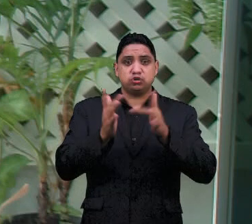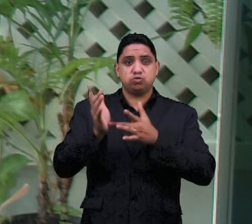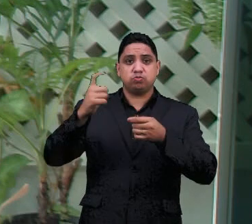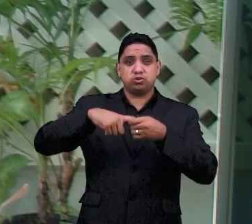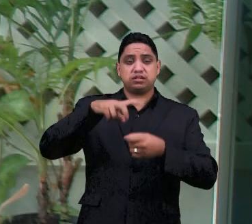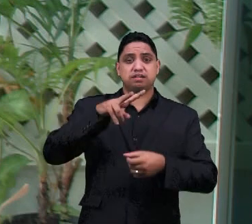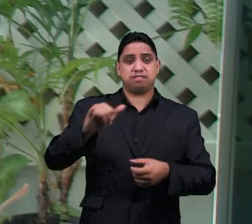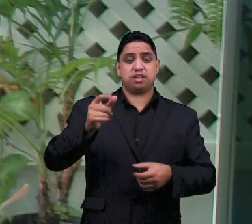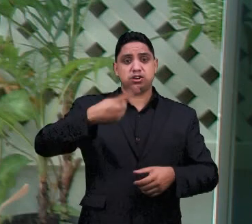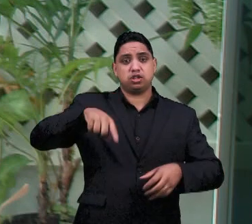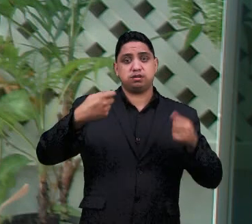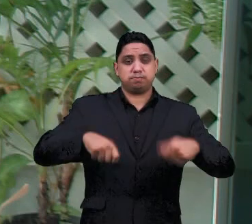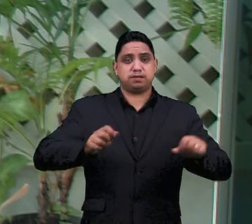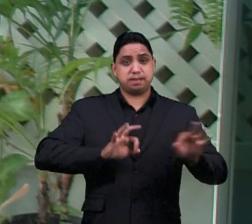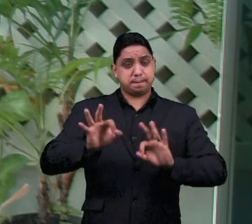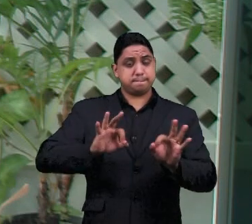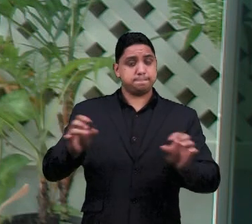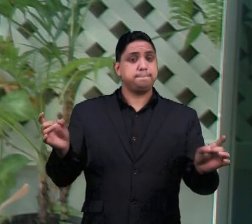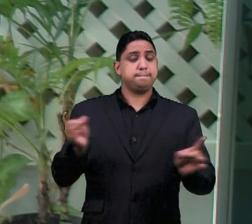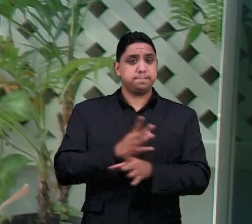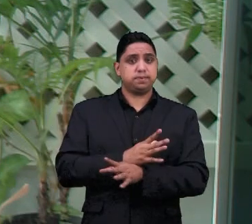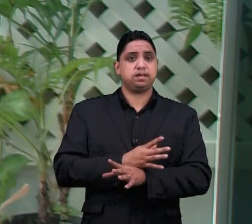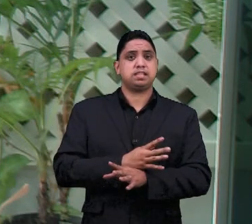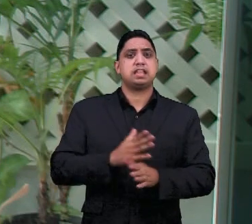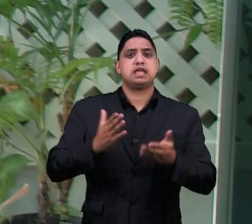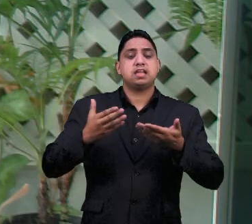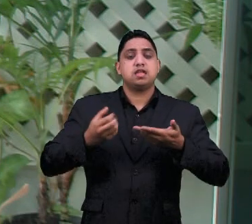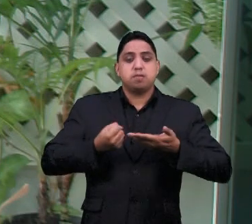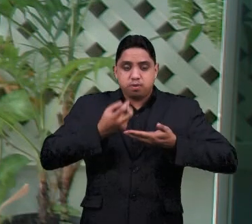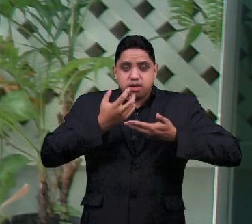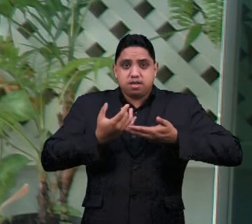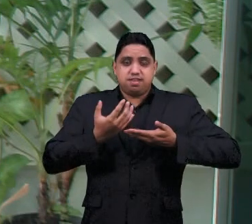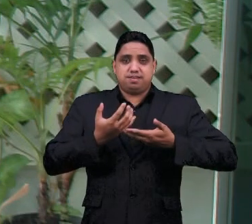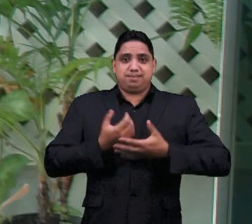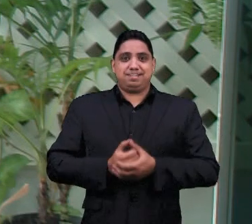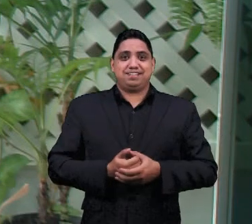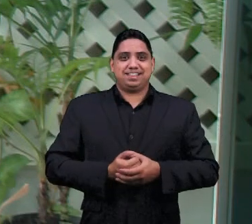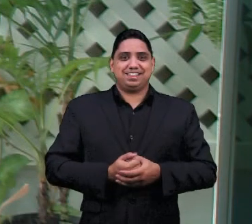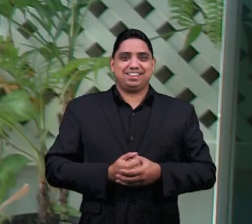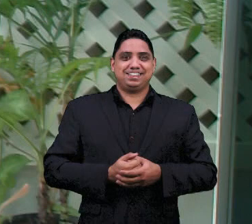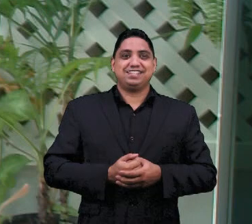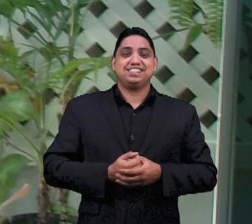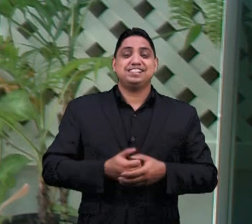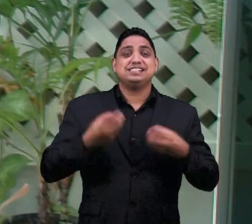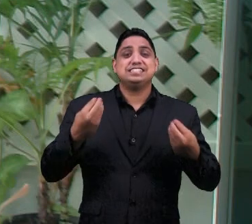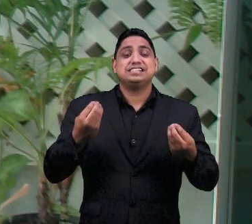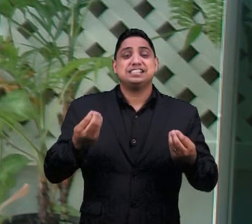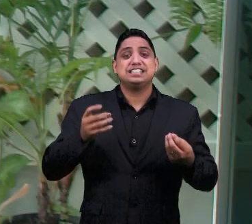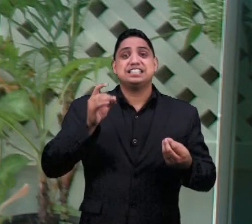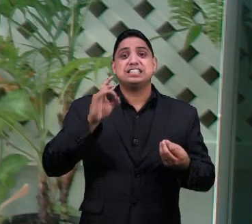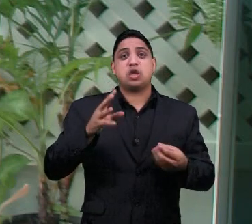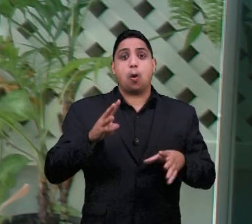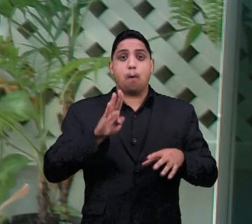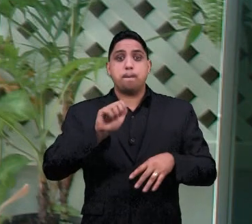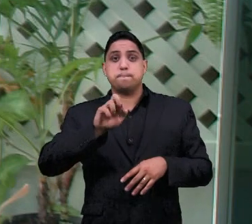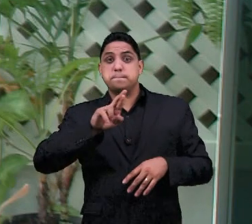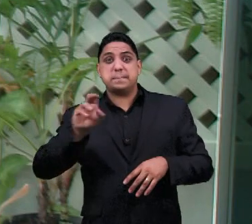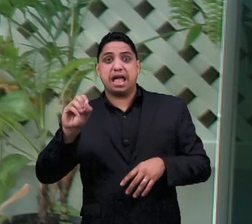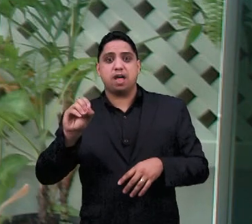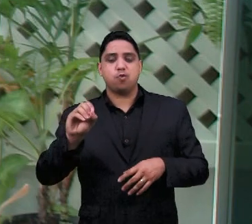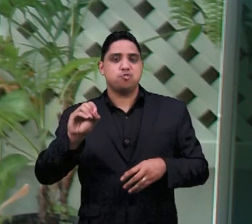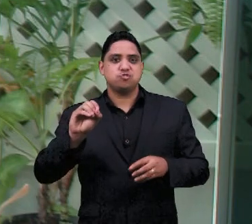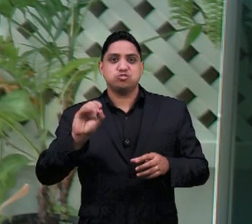ces événements. Jésus viendra dans la génération de ces avertissements. Nous allons être prêts avec les lampes